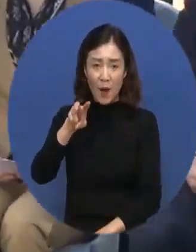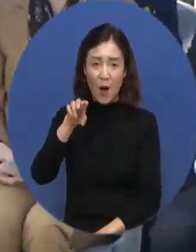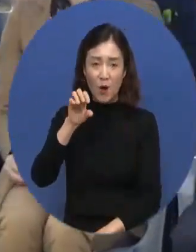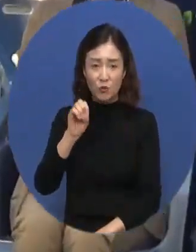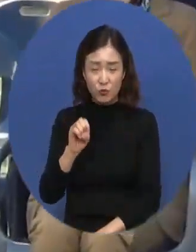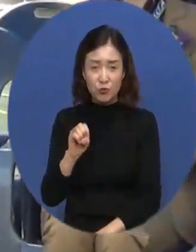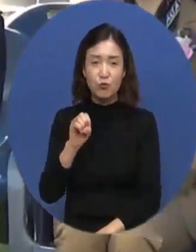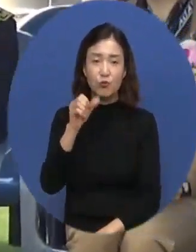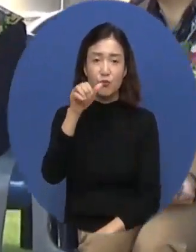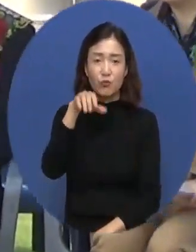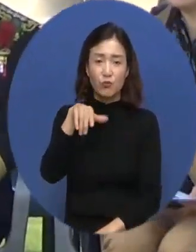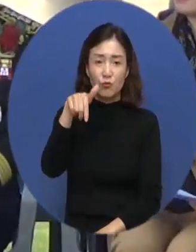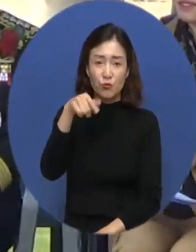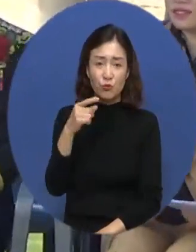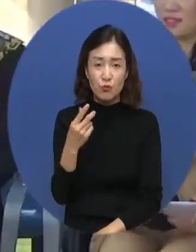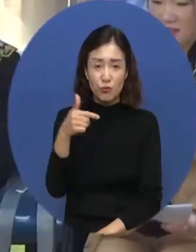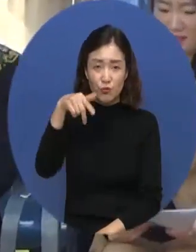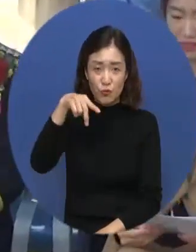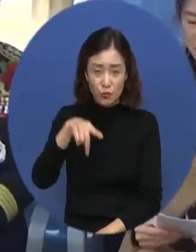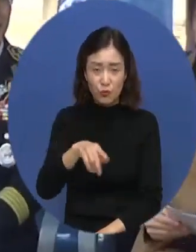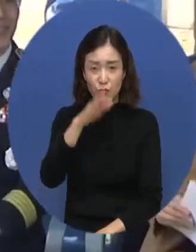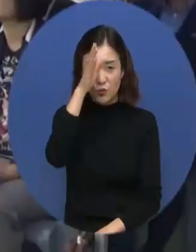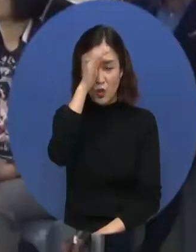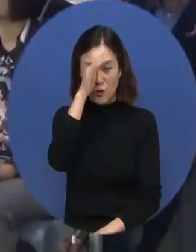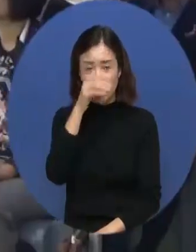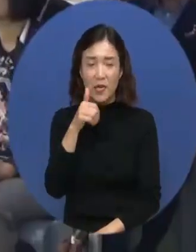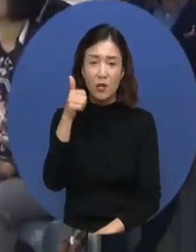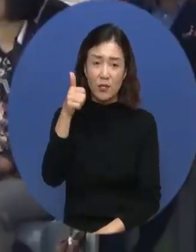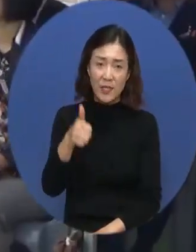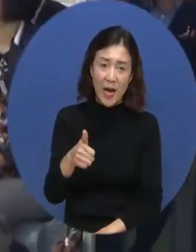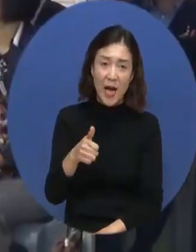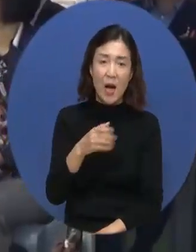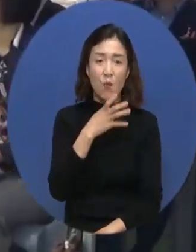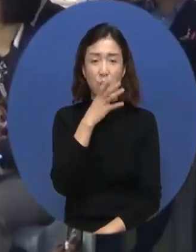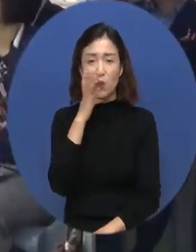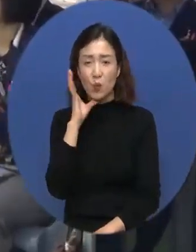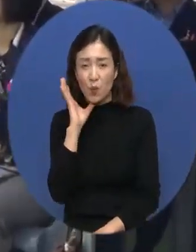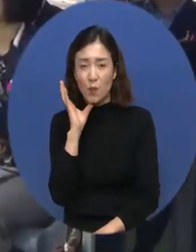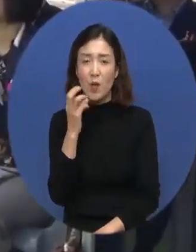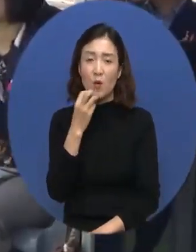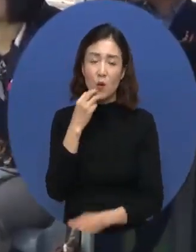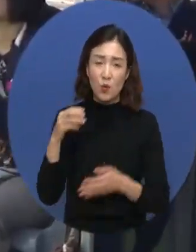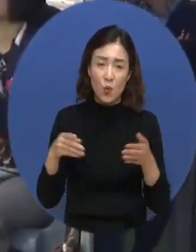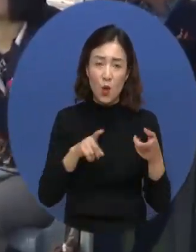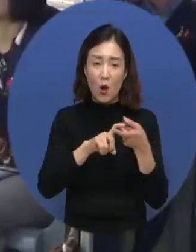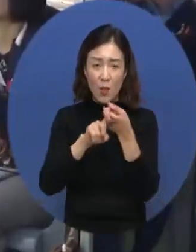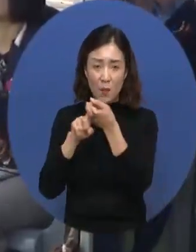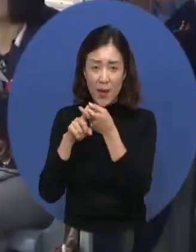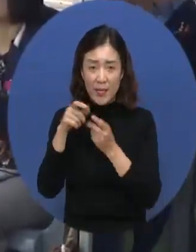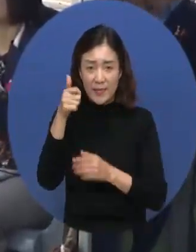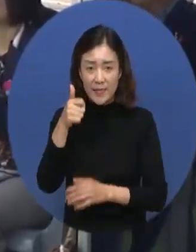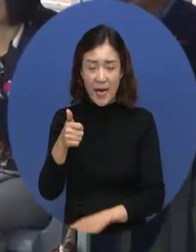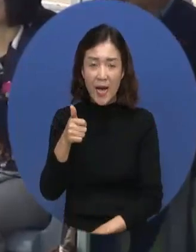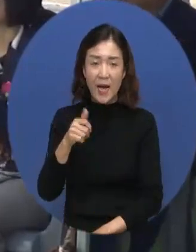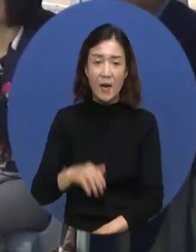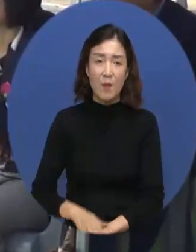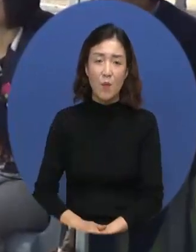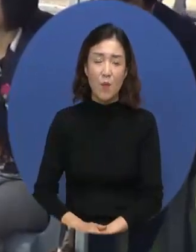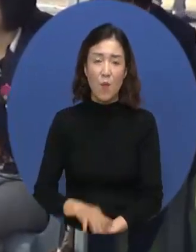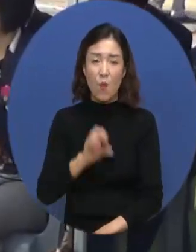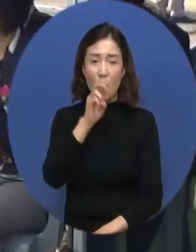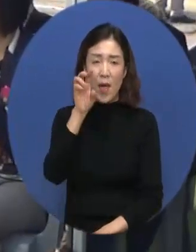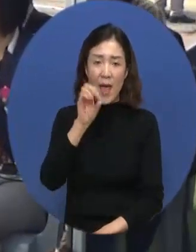군의원, 각 기관단체장, 대한노인회, 경기도연합회장, 13개소 분회장 등